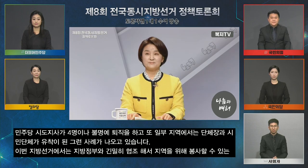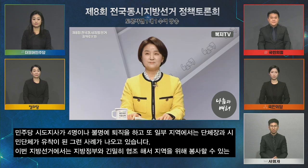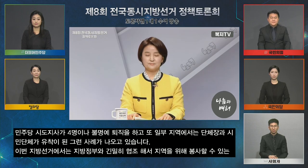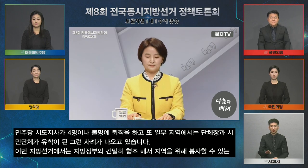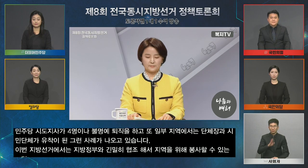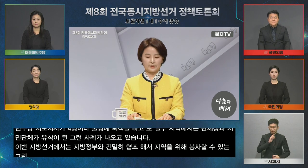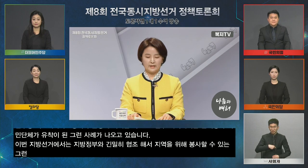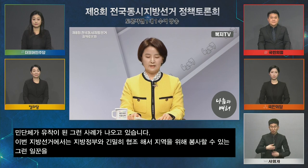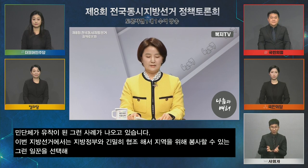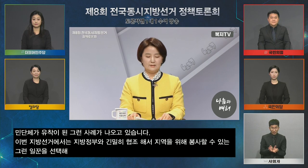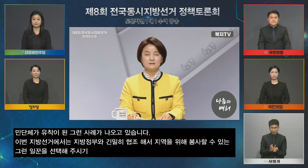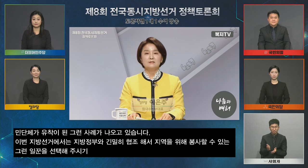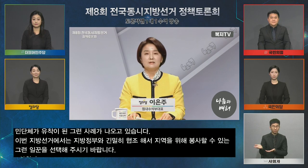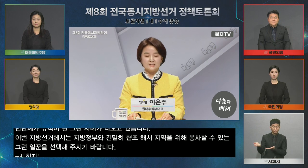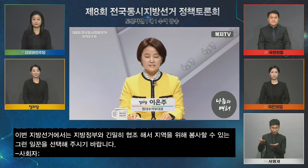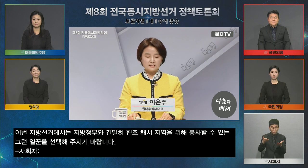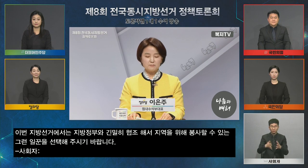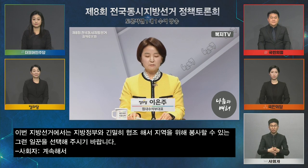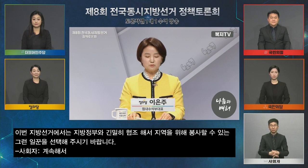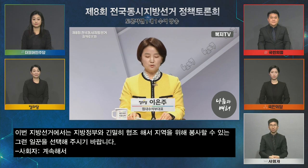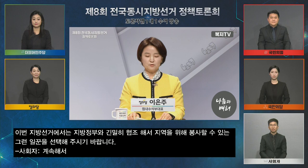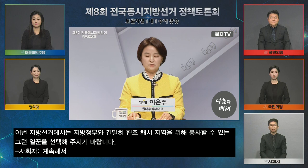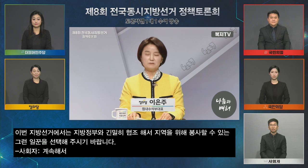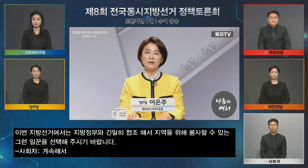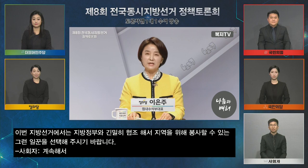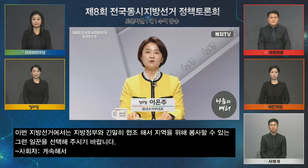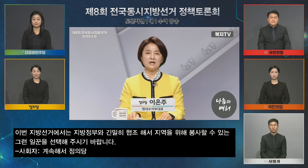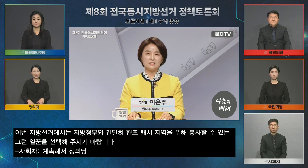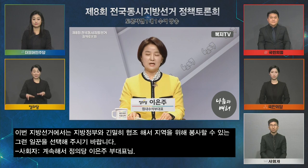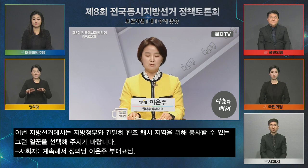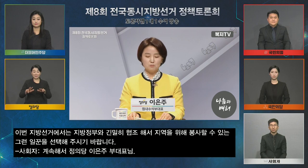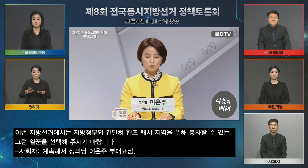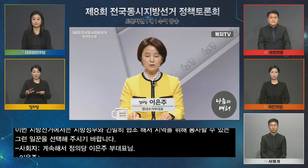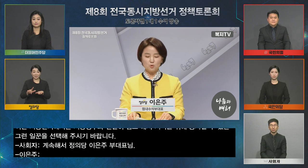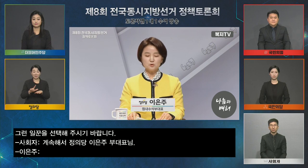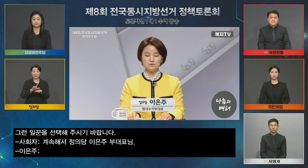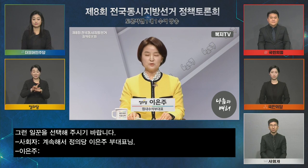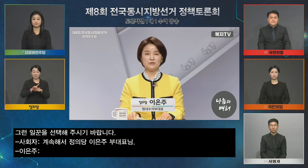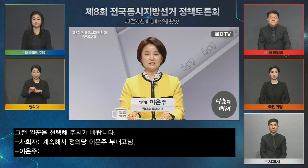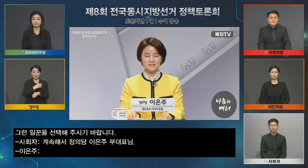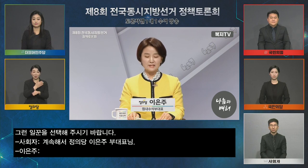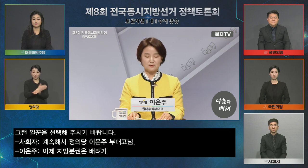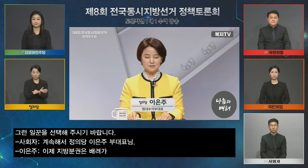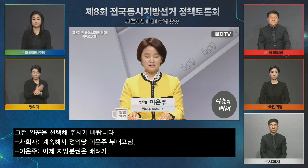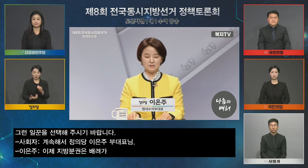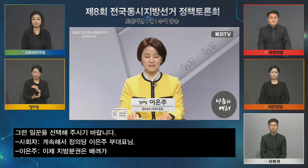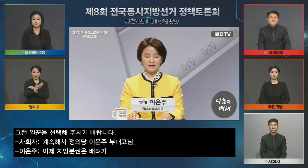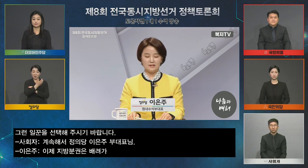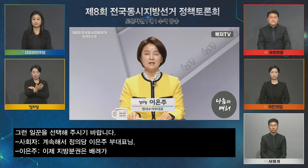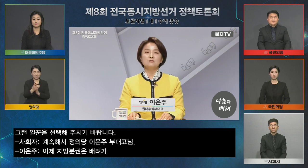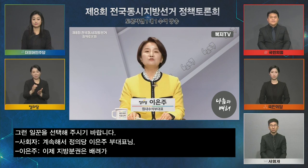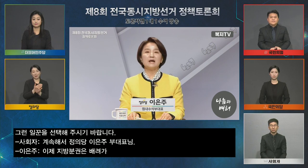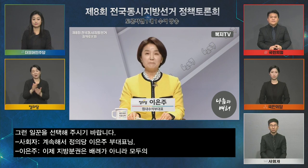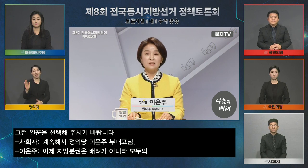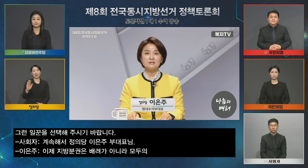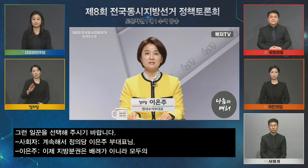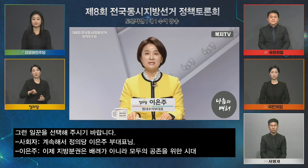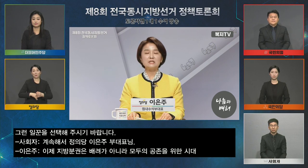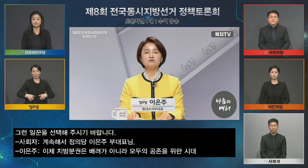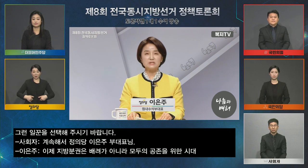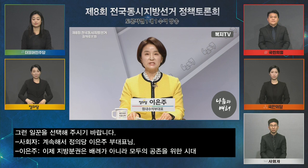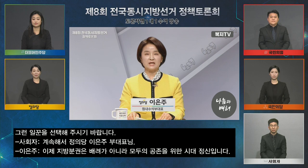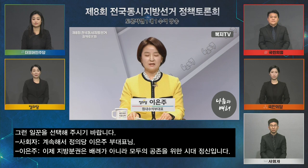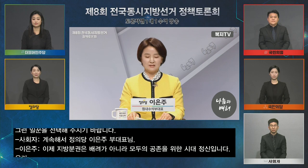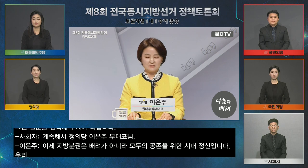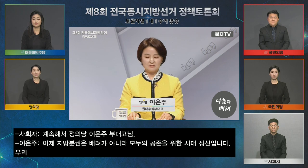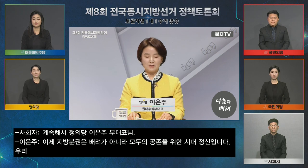계속해서 정의당 이은주 부대표님. 이제 지방분권은 배려가 아니라 모두의 공존을 위한 시대정신입니다. 우리 앞에는